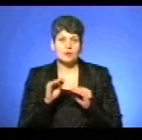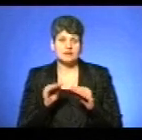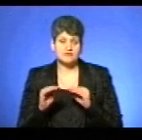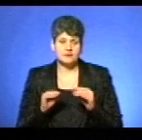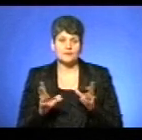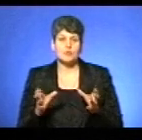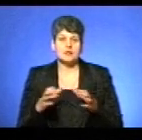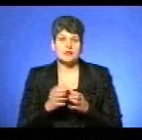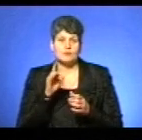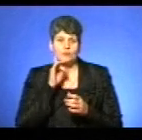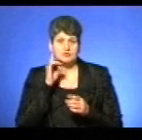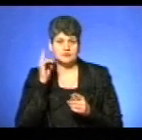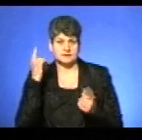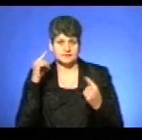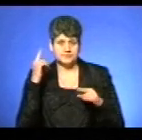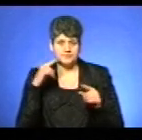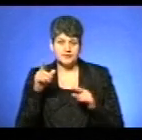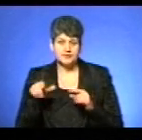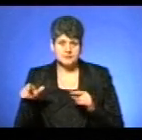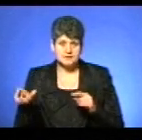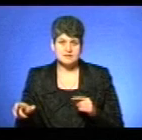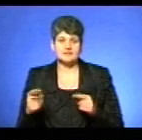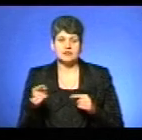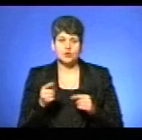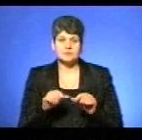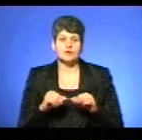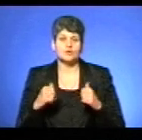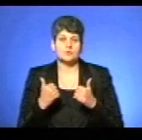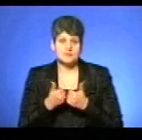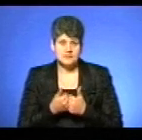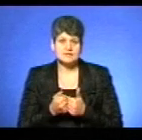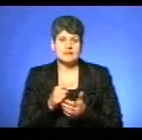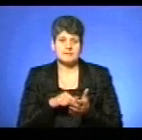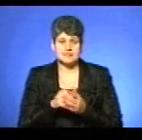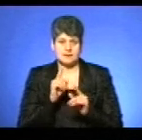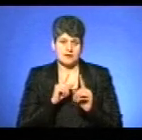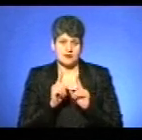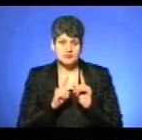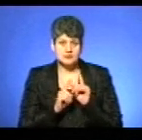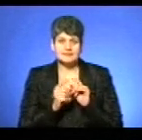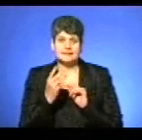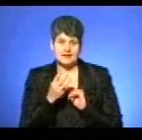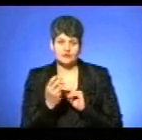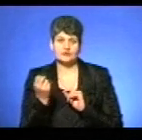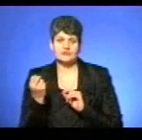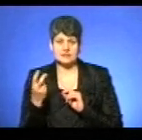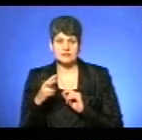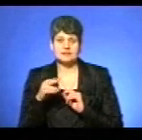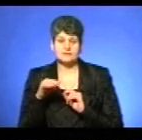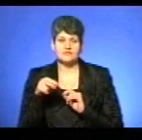молодих кіномитців, Сучасне українське кіно, Тернопільська кінокомісія та Тернопільська міська рада. 3-12